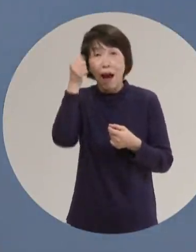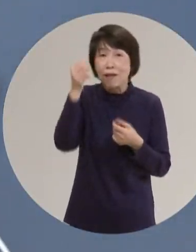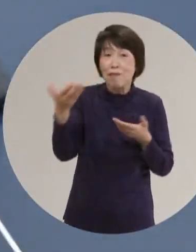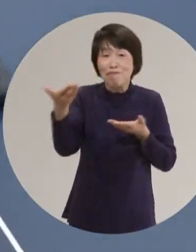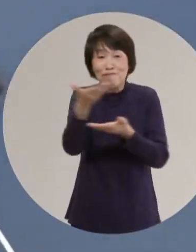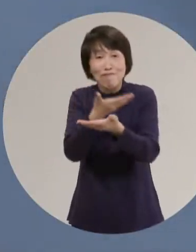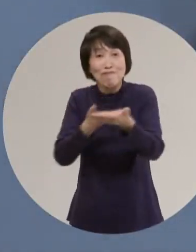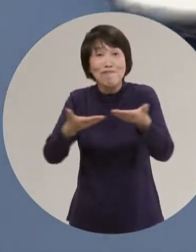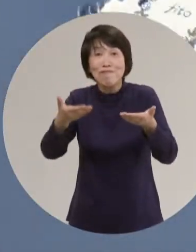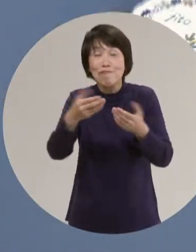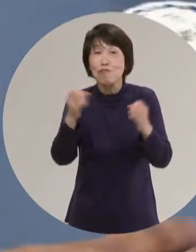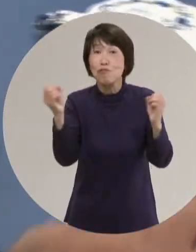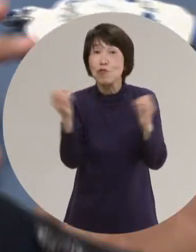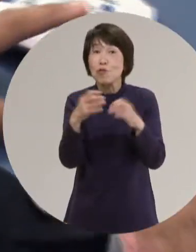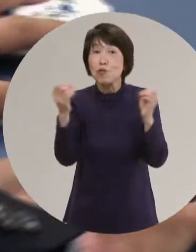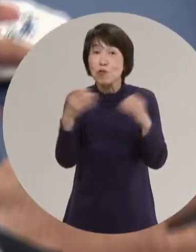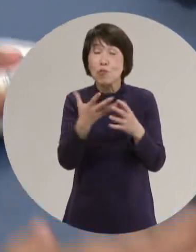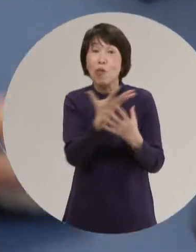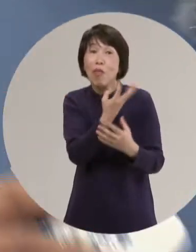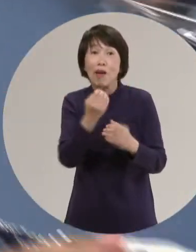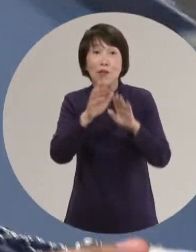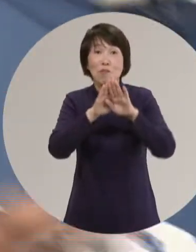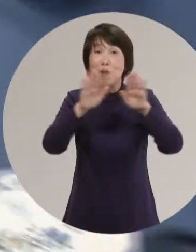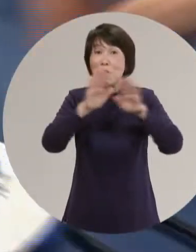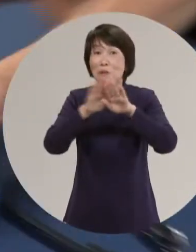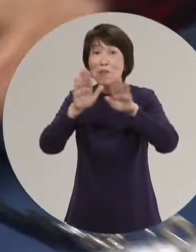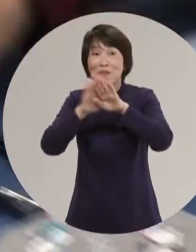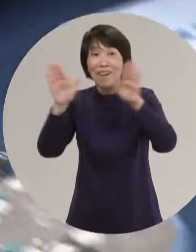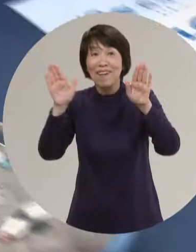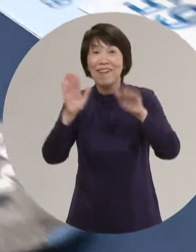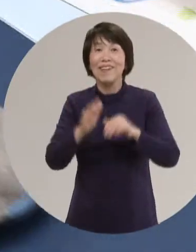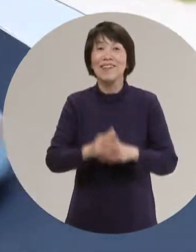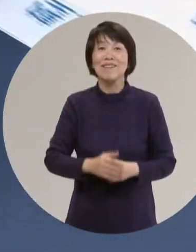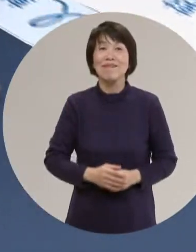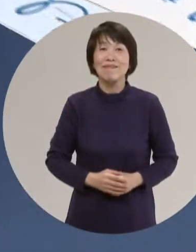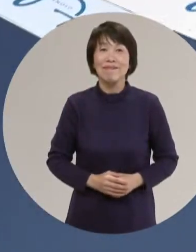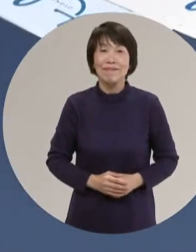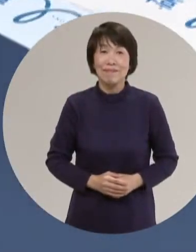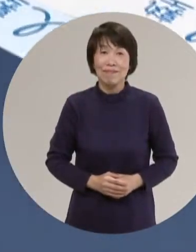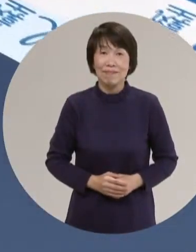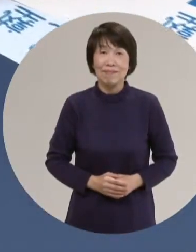やアイデアを出し合うミーティングを繰り返し行っています。